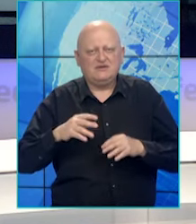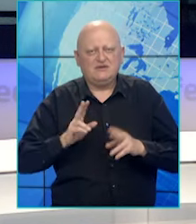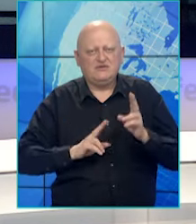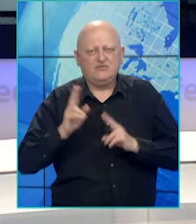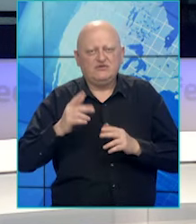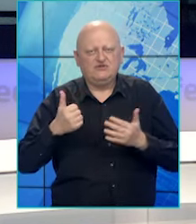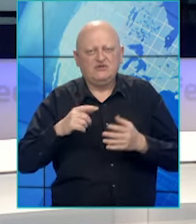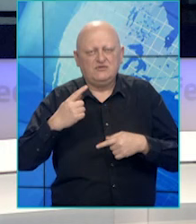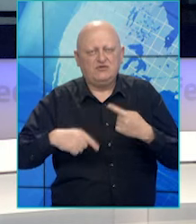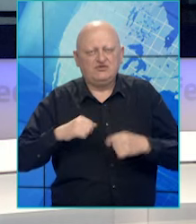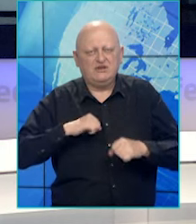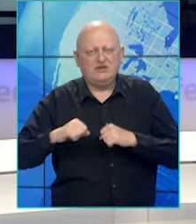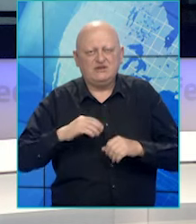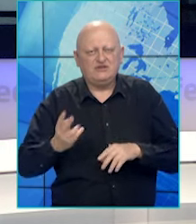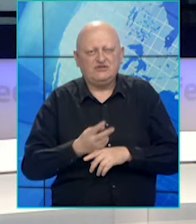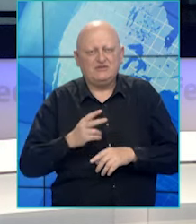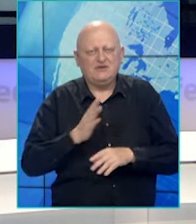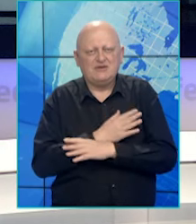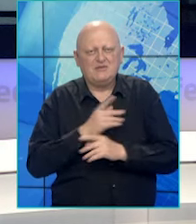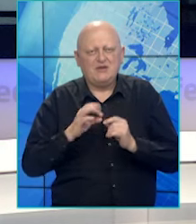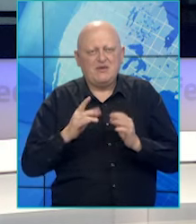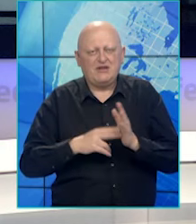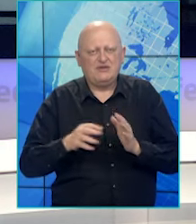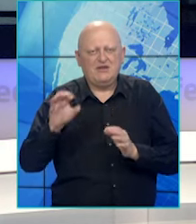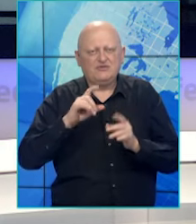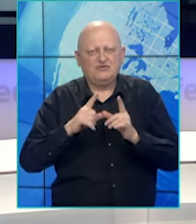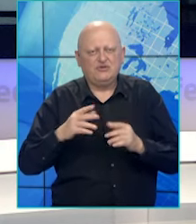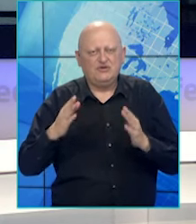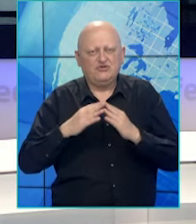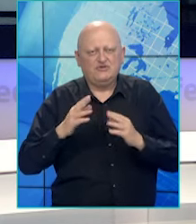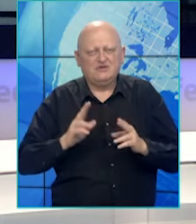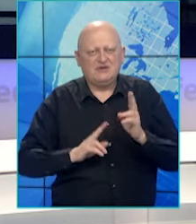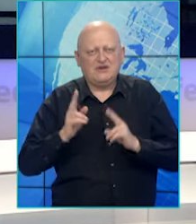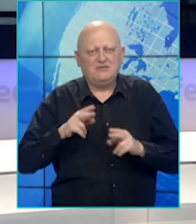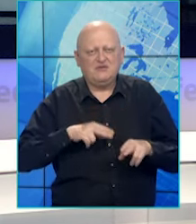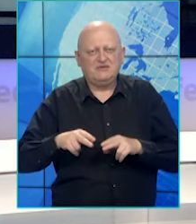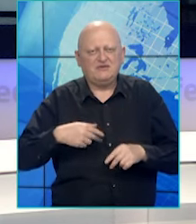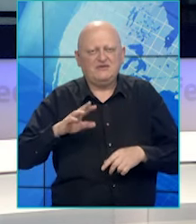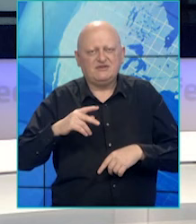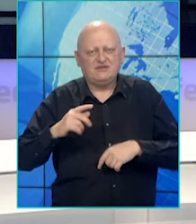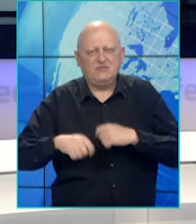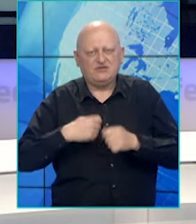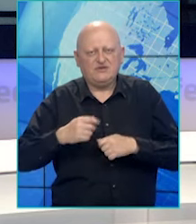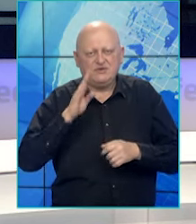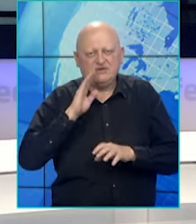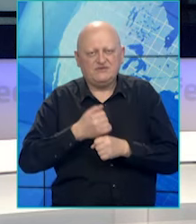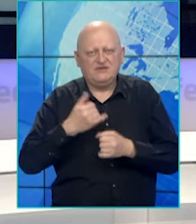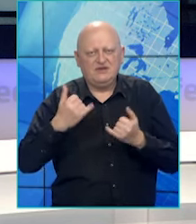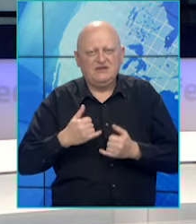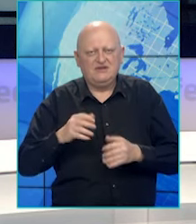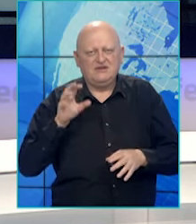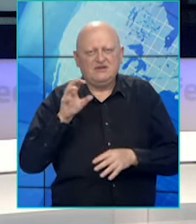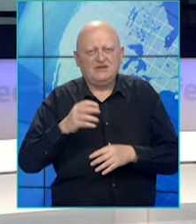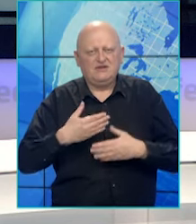10. sastankom 6 političkih direktora zemalja Zapadnog Balkana i Evropske unije. Domaćin sastanka bilo je Ministarstvo vanjskih poslova Bosne i